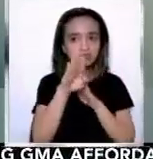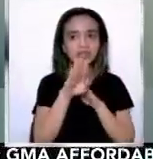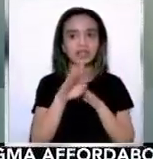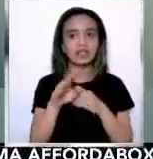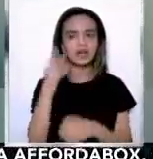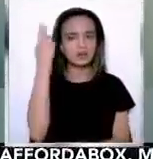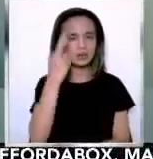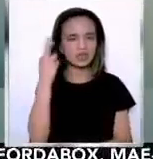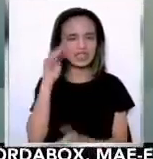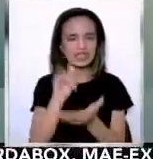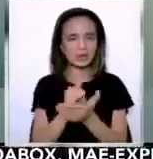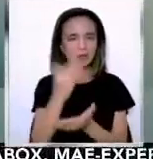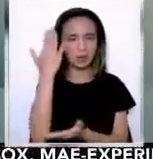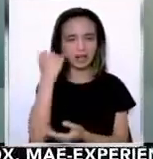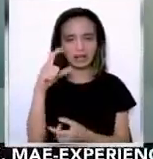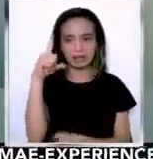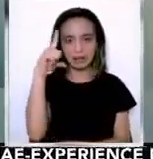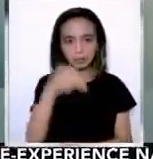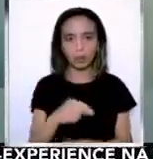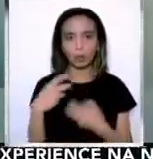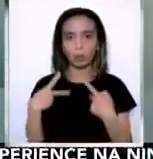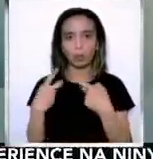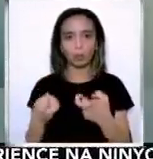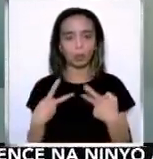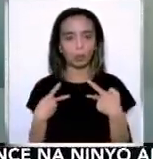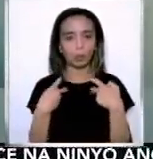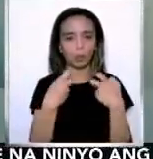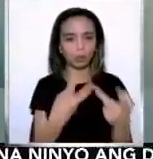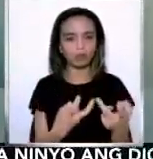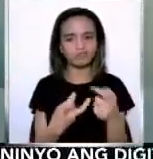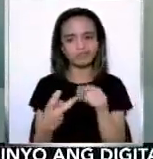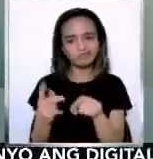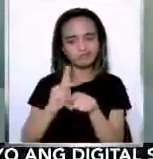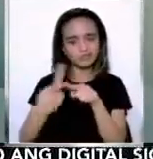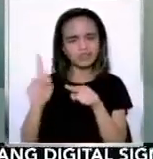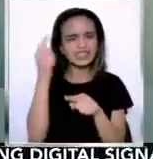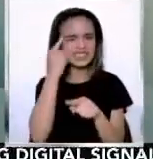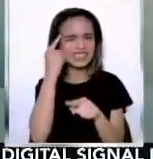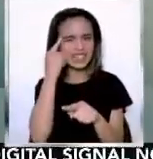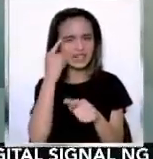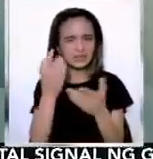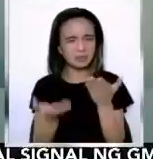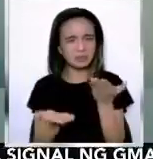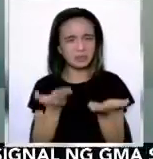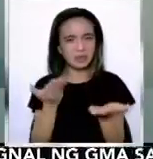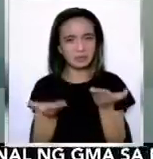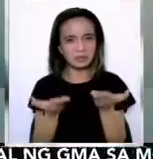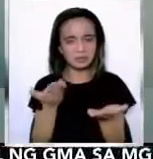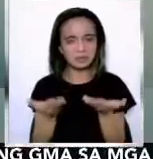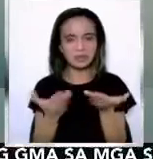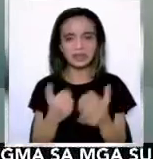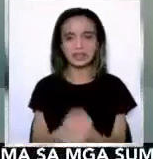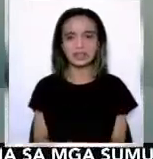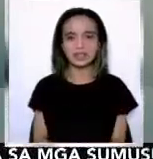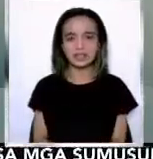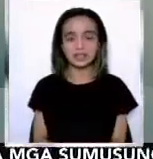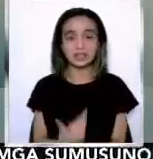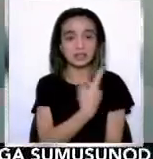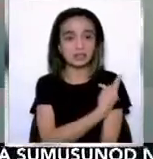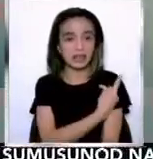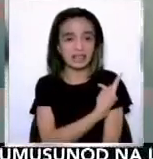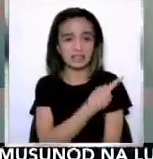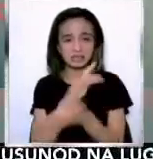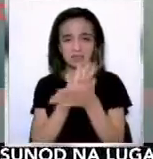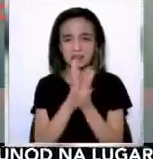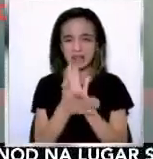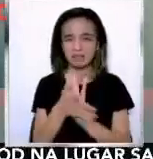mas mabilis itong makahawa, sa tingin ng mga eksperto ay posibleng humina ang epekto ng COVID-19 vaccines maging